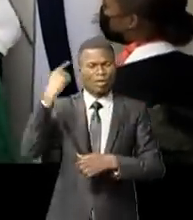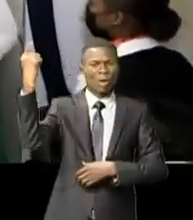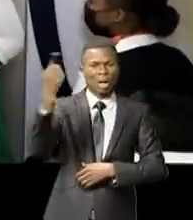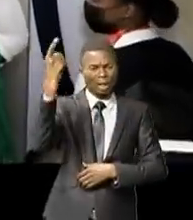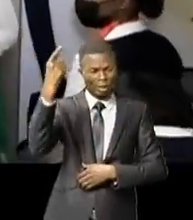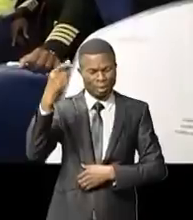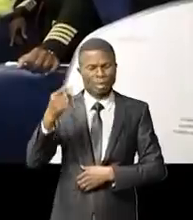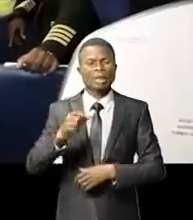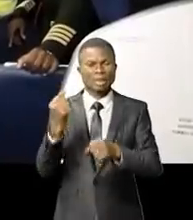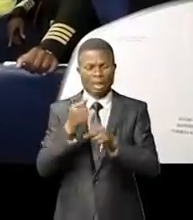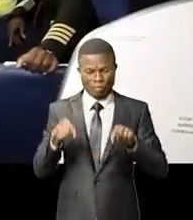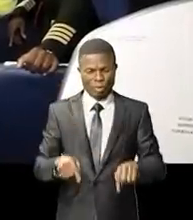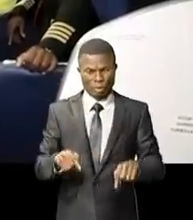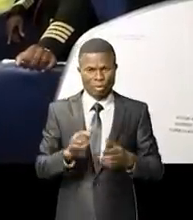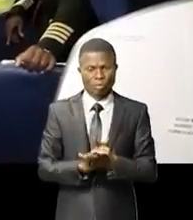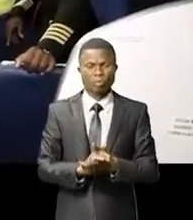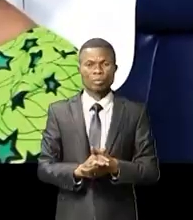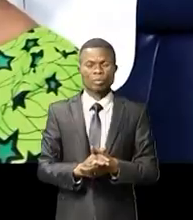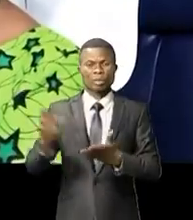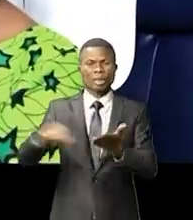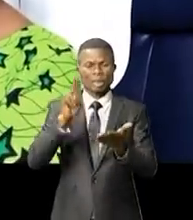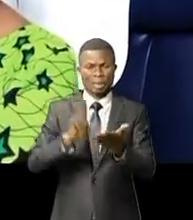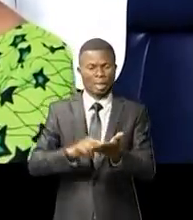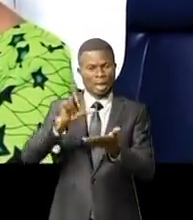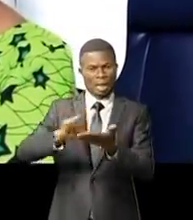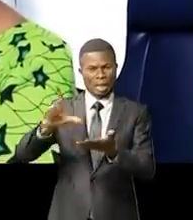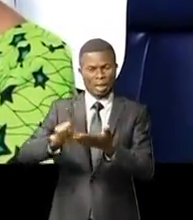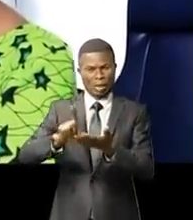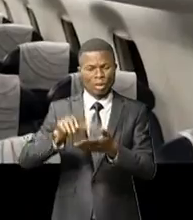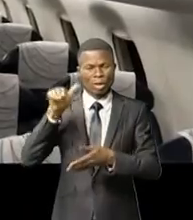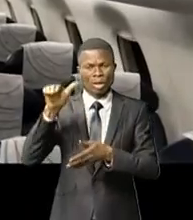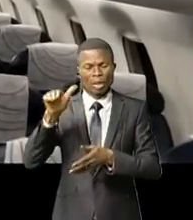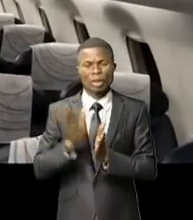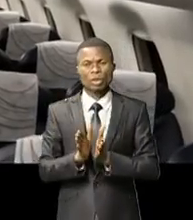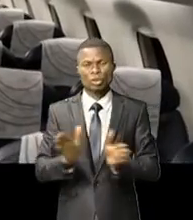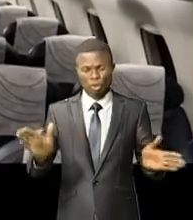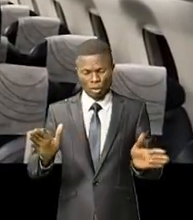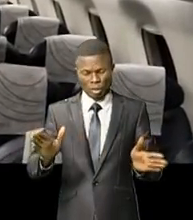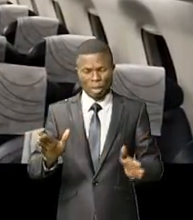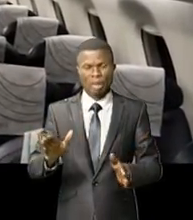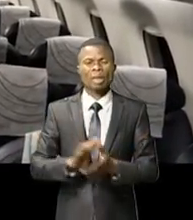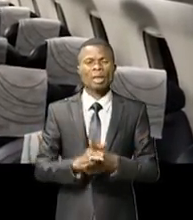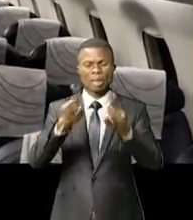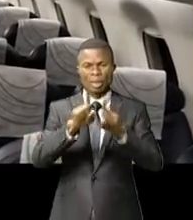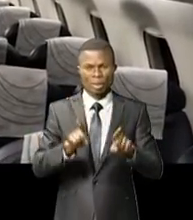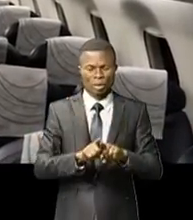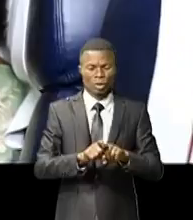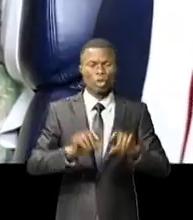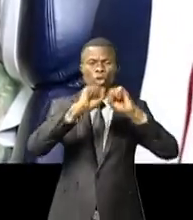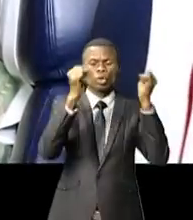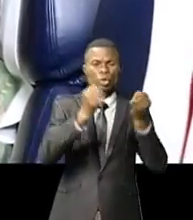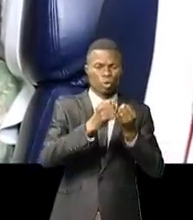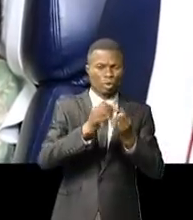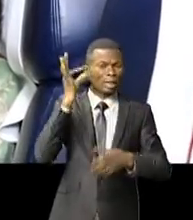de Congo Airways. Ici est de signaler que ce contrat de location signé entre le directeur général Pascal Kasongo Mwema et Alan Kilavuka,